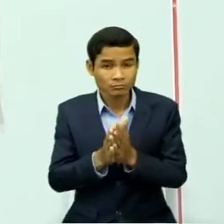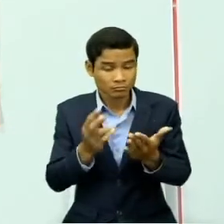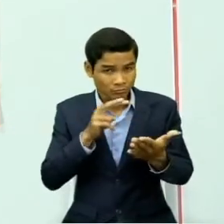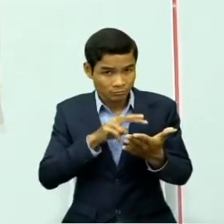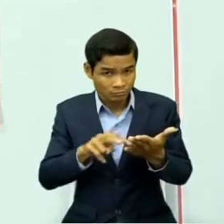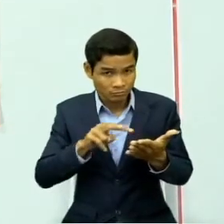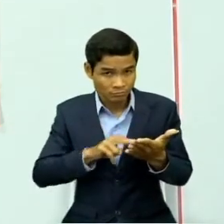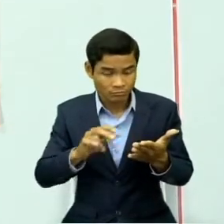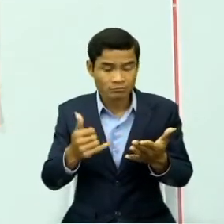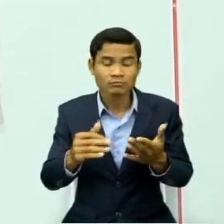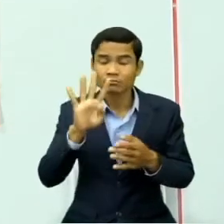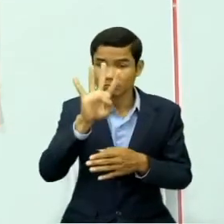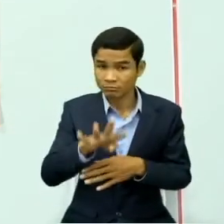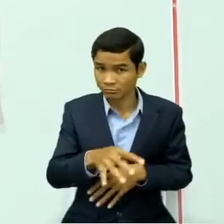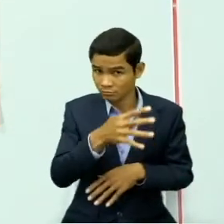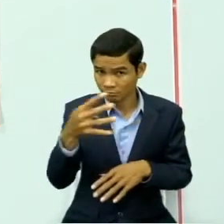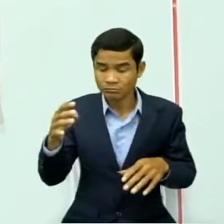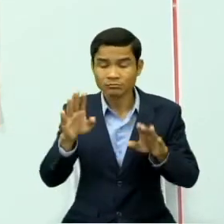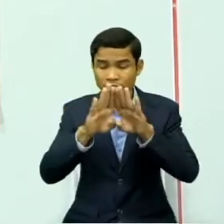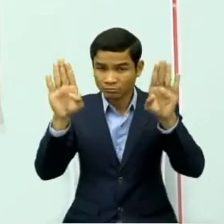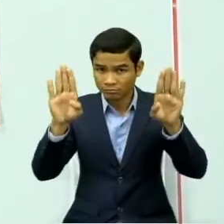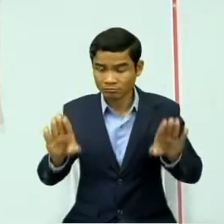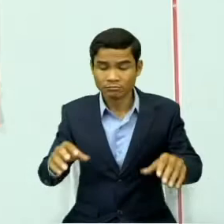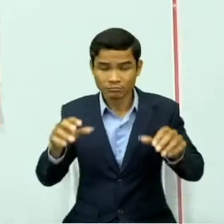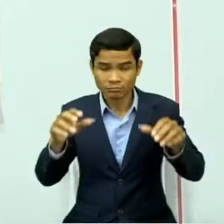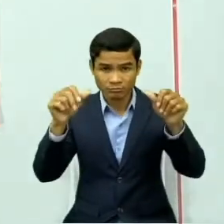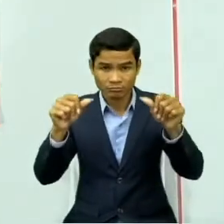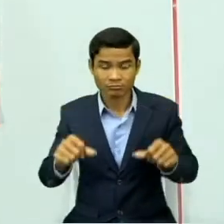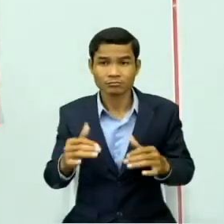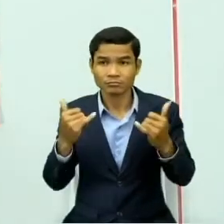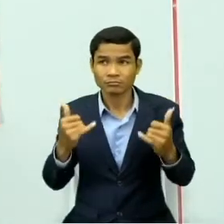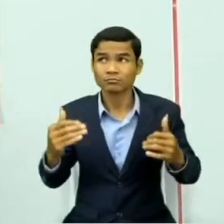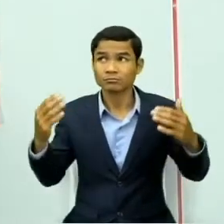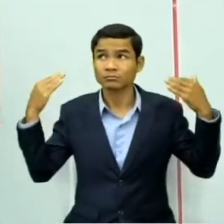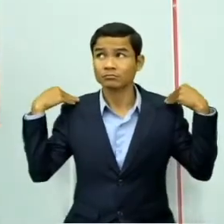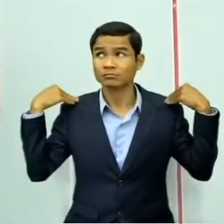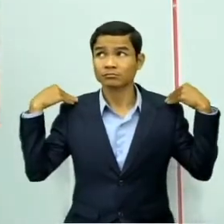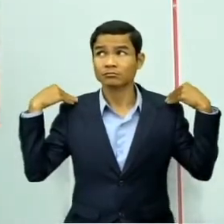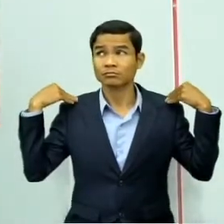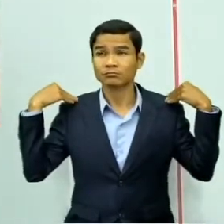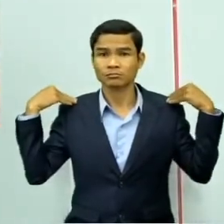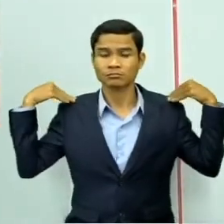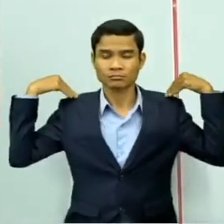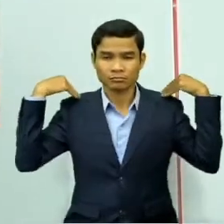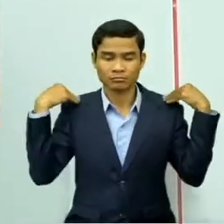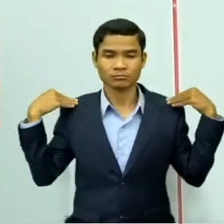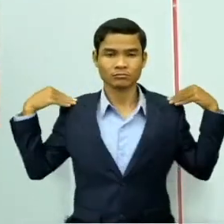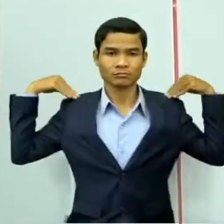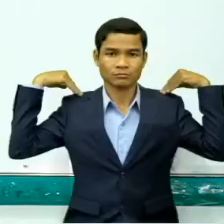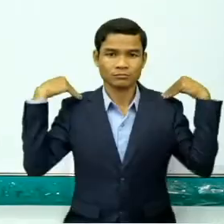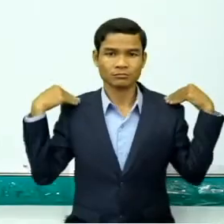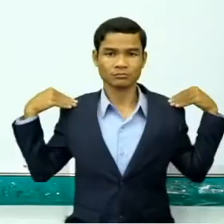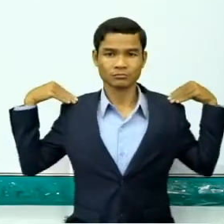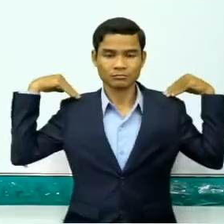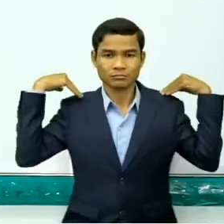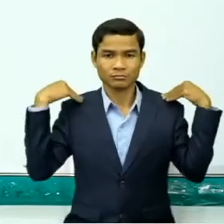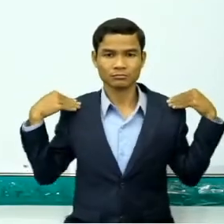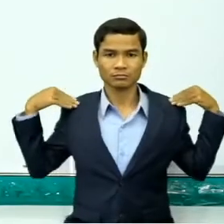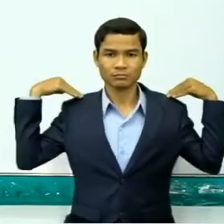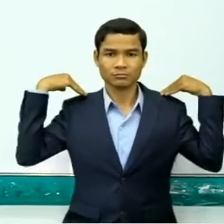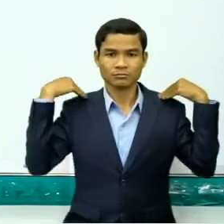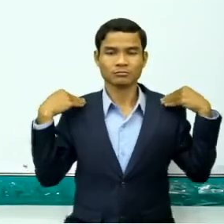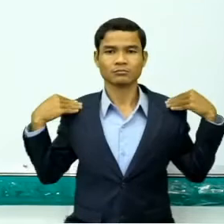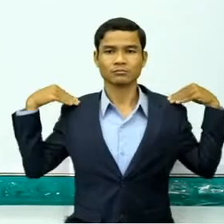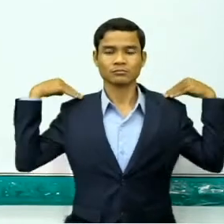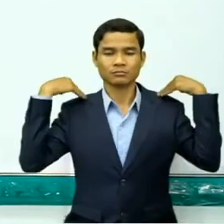nông. Ta ràng nơi lực đá. Các đặc hiện chạy là con đã đáy lơ xa má. Chà, các đồng vị bình tạch chứ con á. Chà, đã